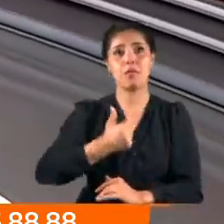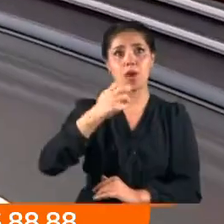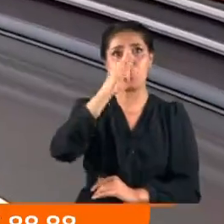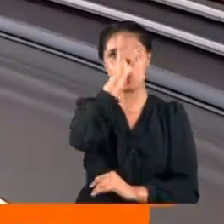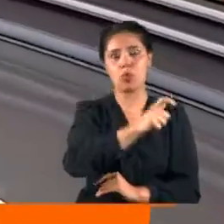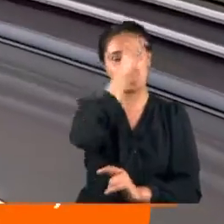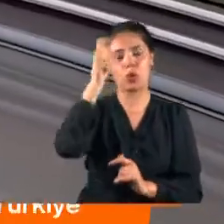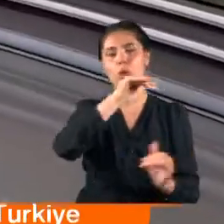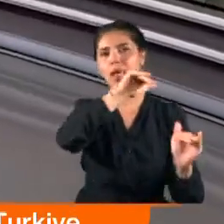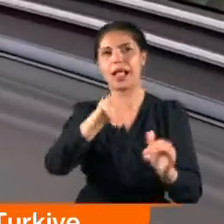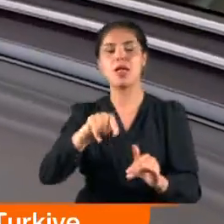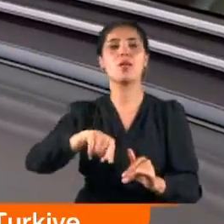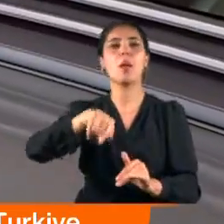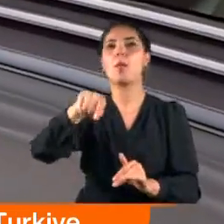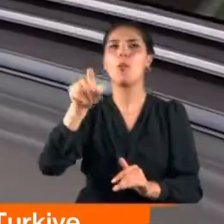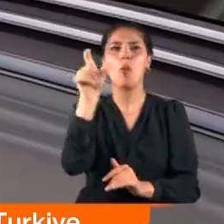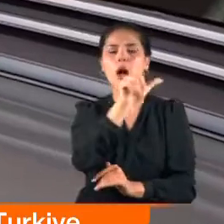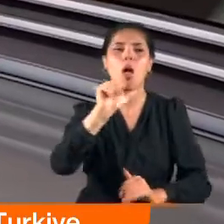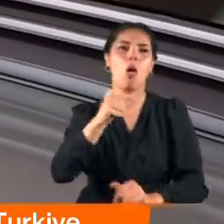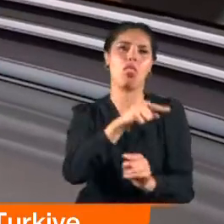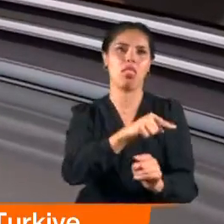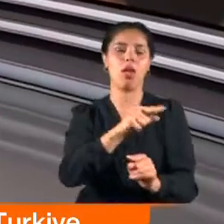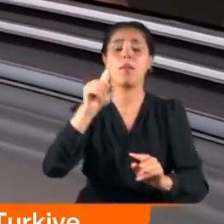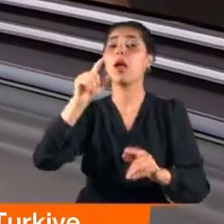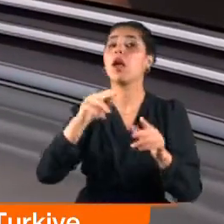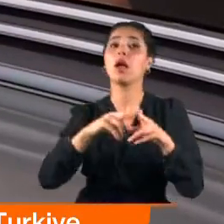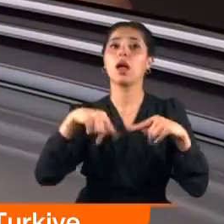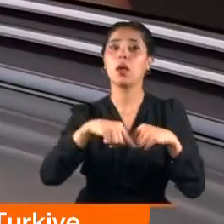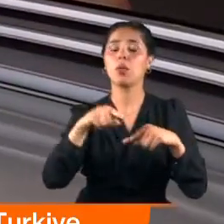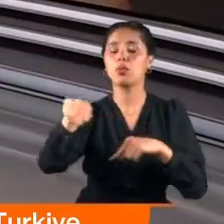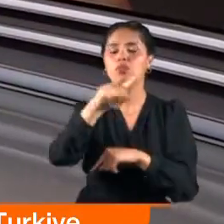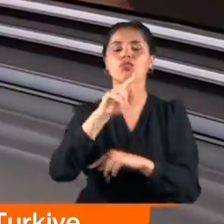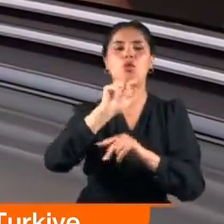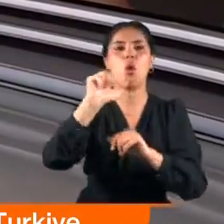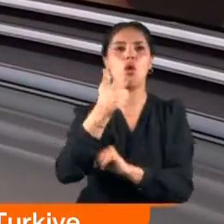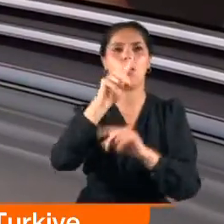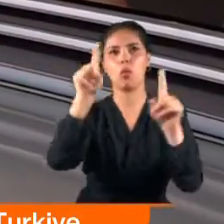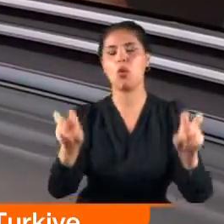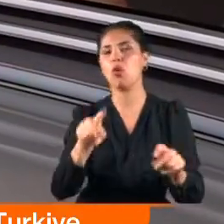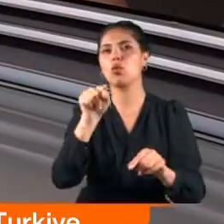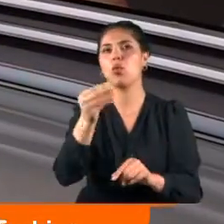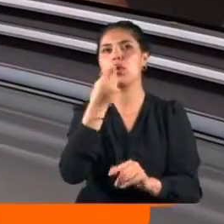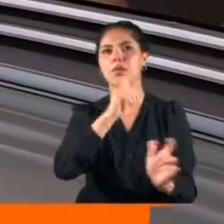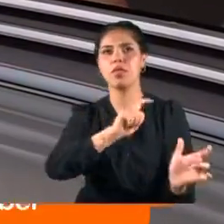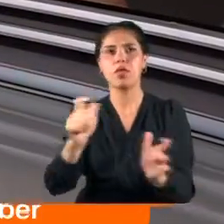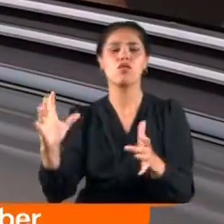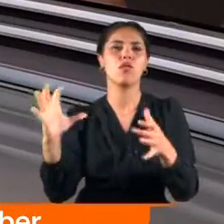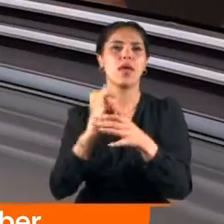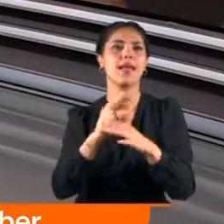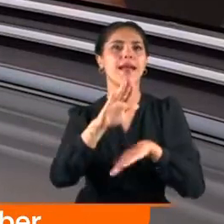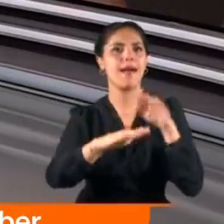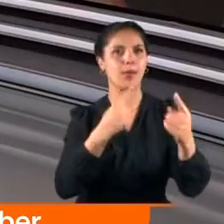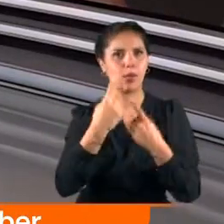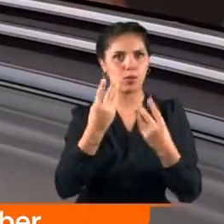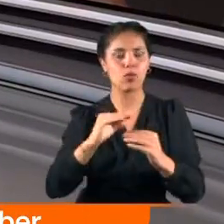yapacağı ziyaret mühim. Kabinenin de en önemli gündem maddelerinden biri bu. Tahıl koridoru ile ilgili atılacak adımlar da konuşulacak.